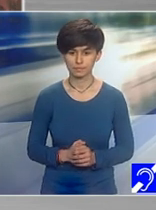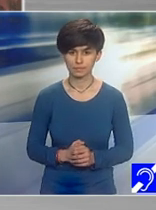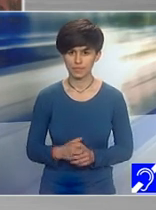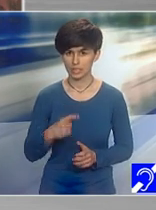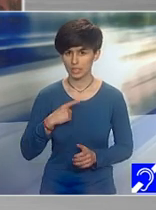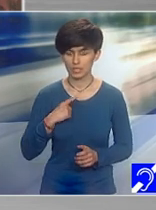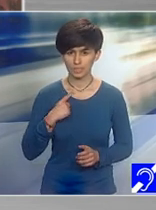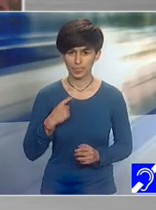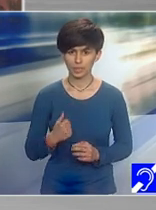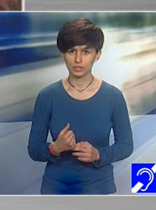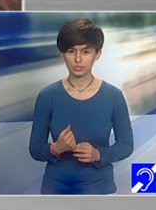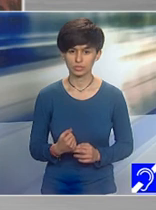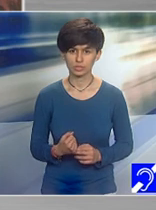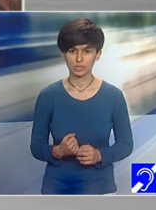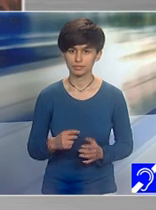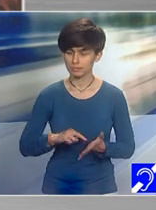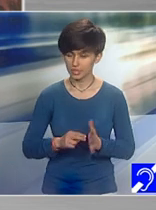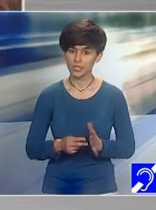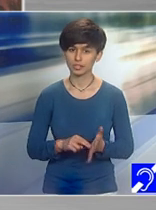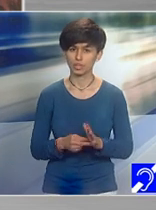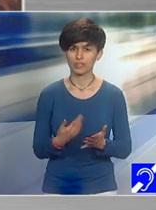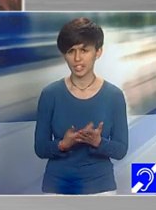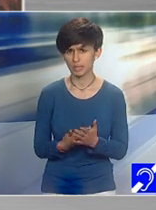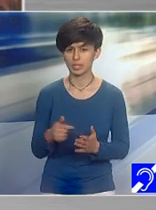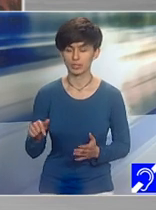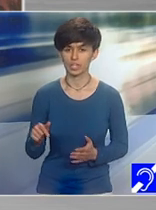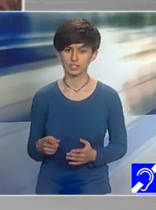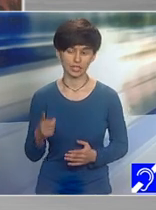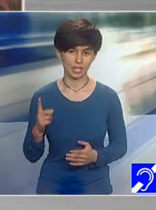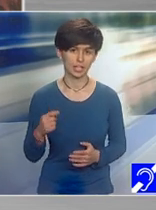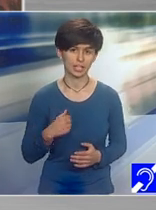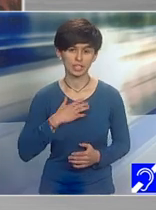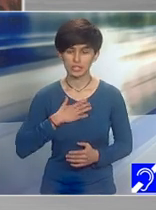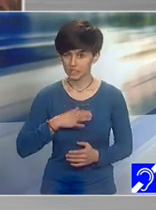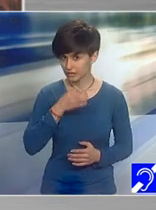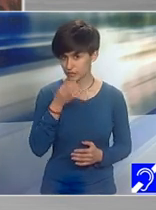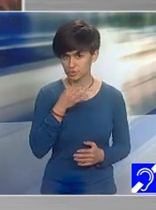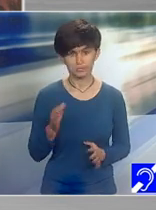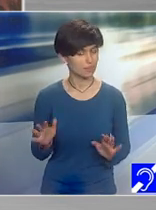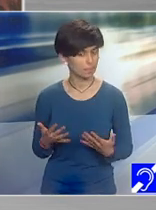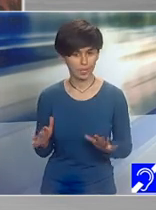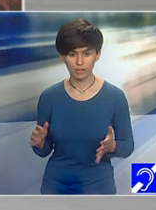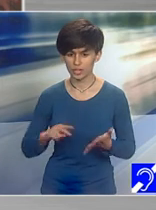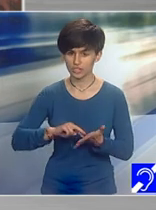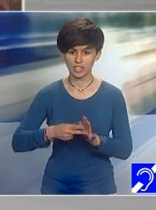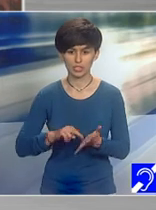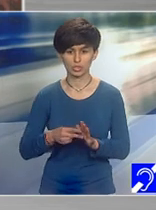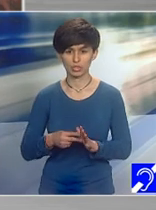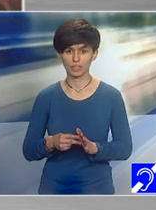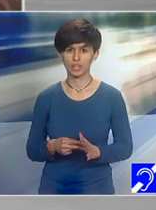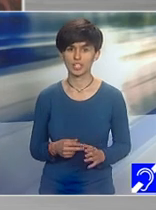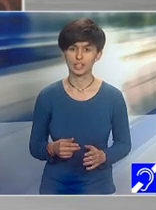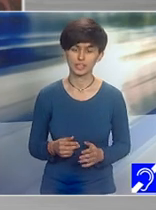există și oarecare rezolvări, dar aș vrea să fac o paranteză. Orice rezolvare ar